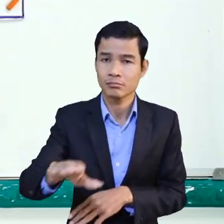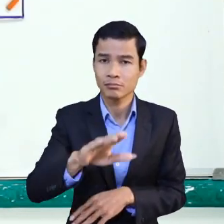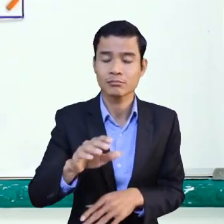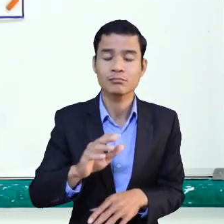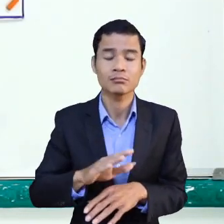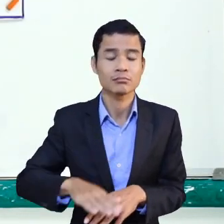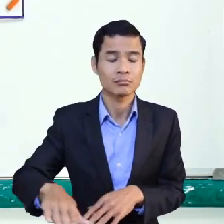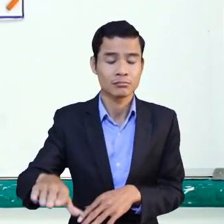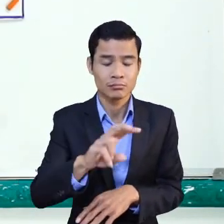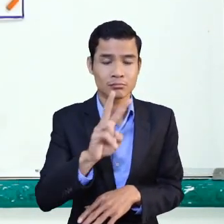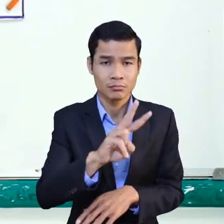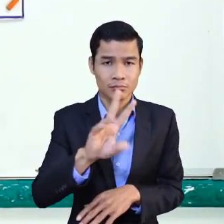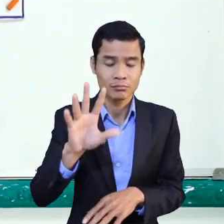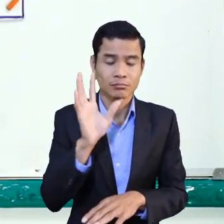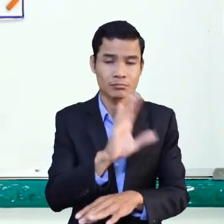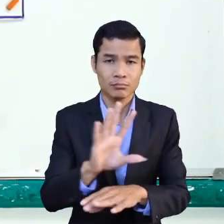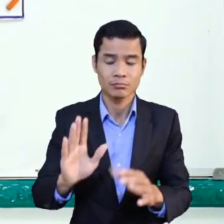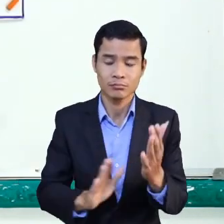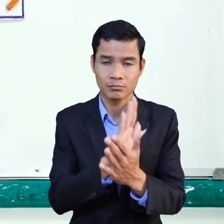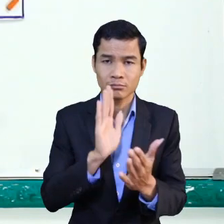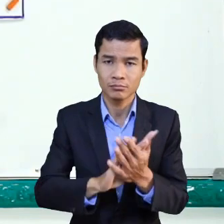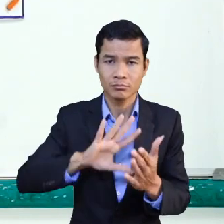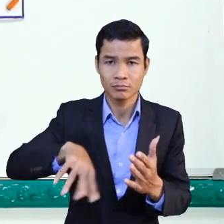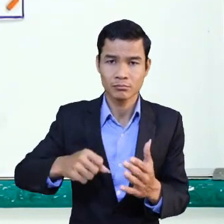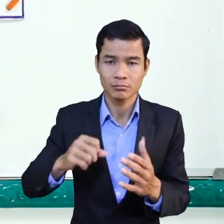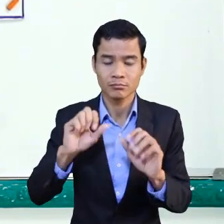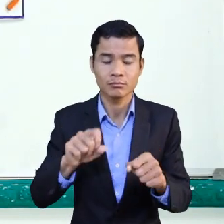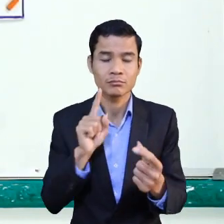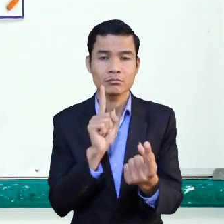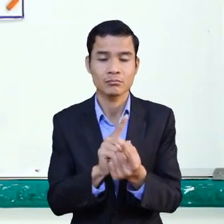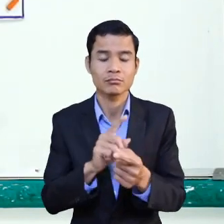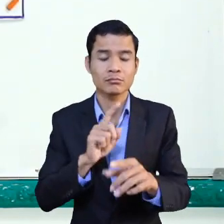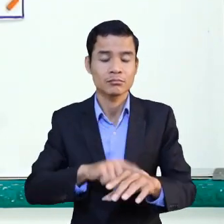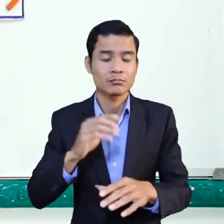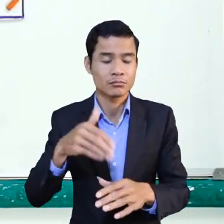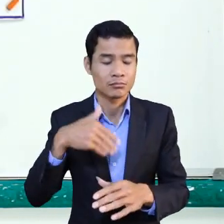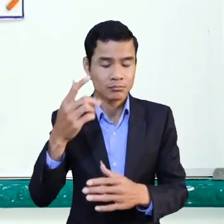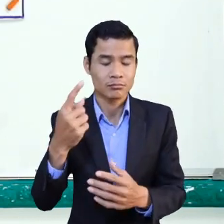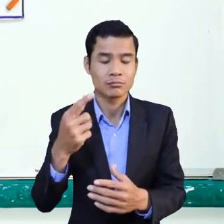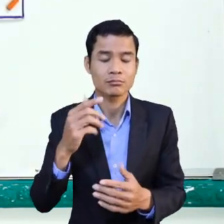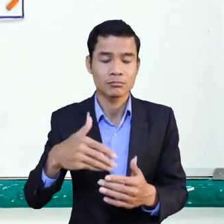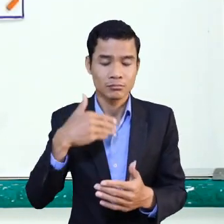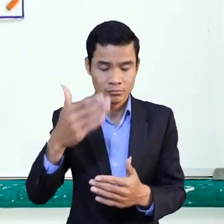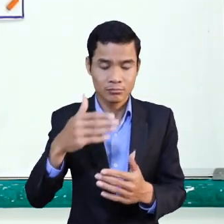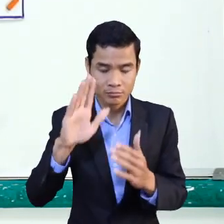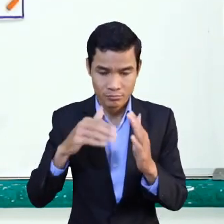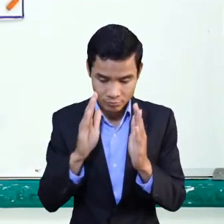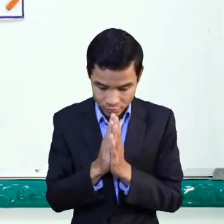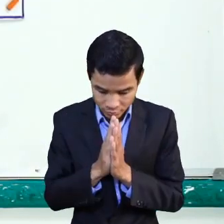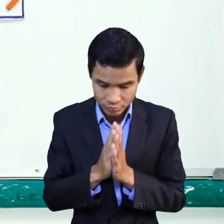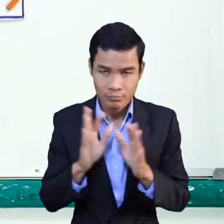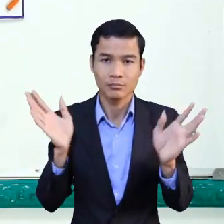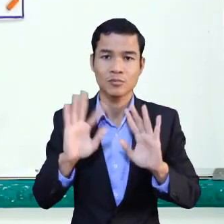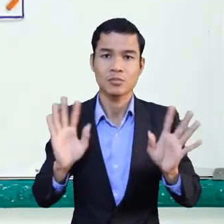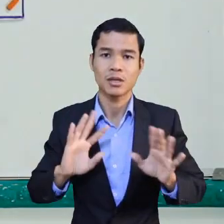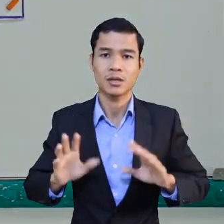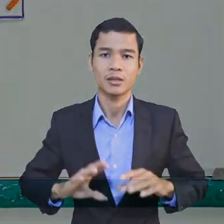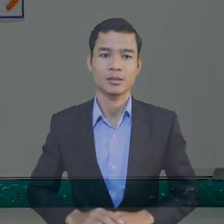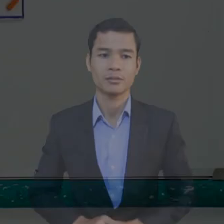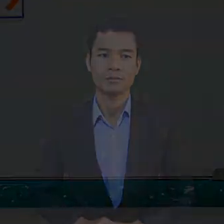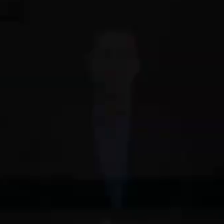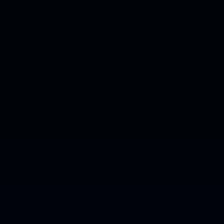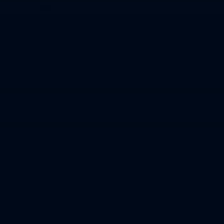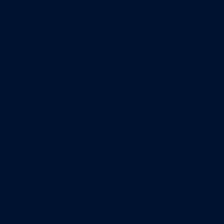ចាខ្សែកាបរាជធានី25រាជធានីខេត្តចាហើយយើងនឹងជួបគ្នានៅពេលវេលានៅម៉ោងដដែលចាសូមអរគុណសូមជម្រាបលា